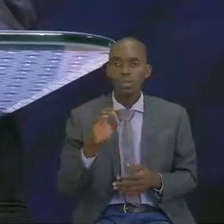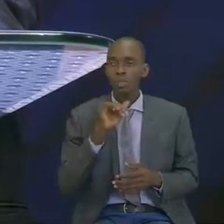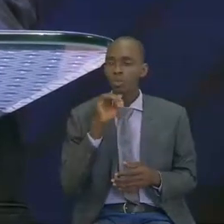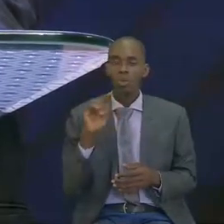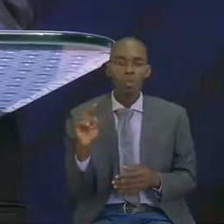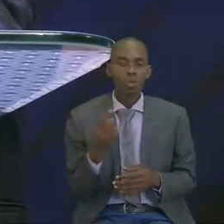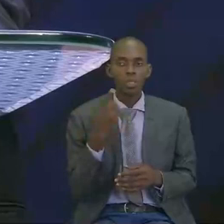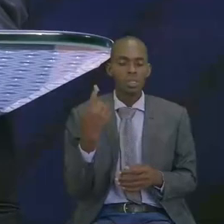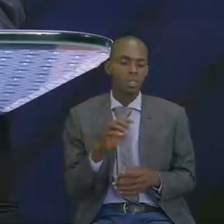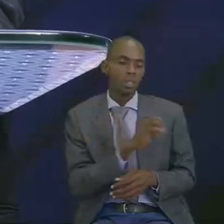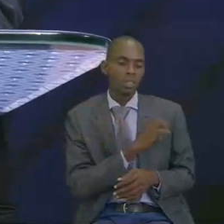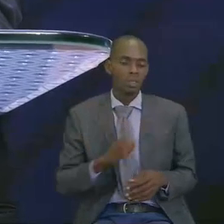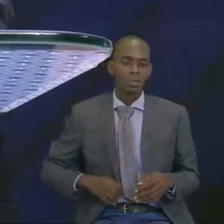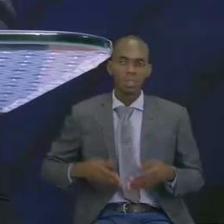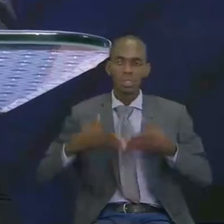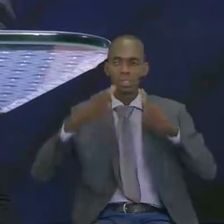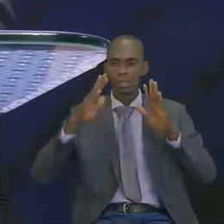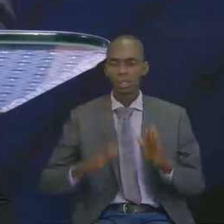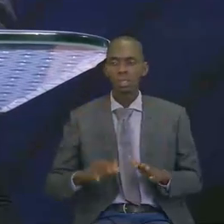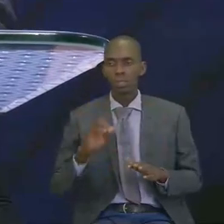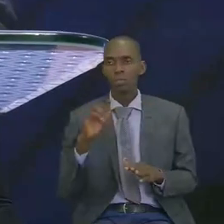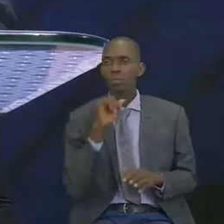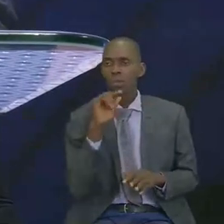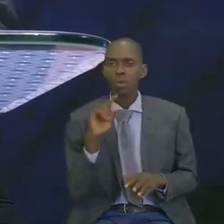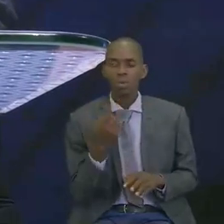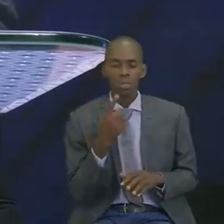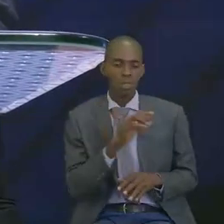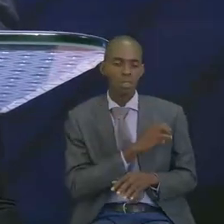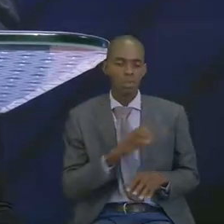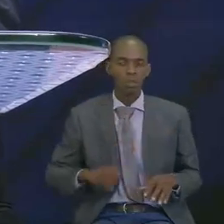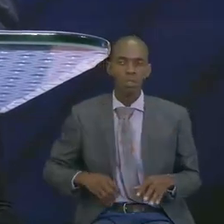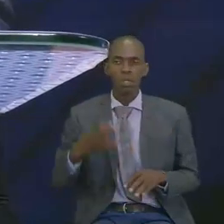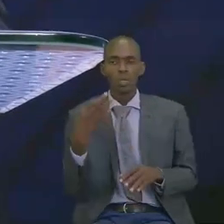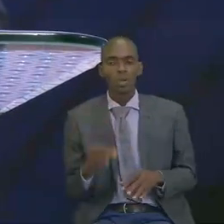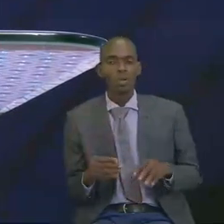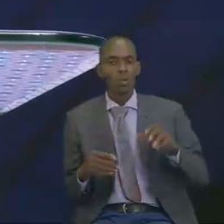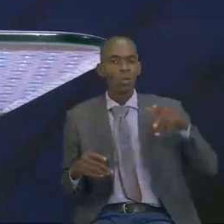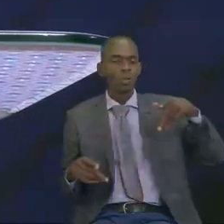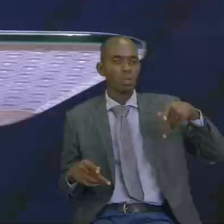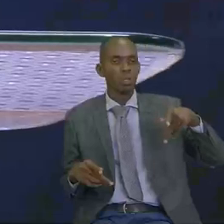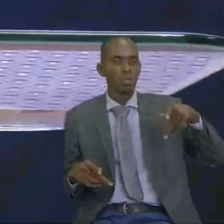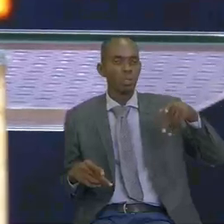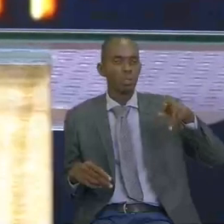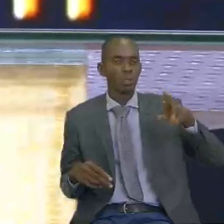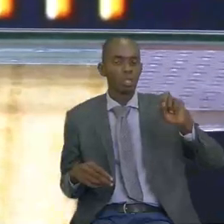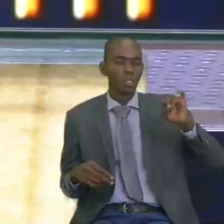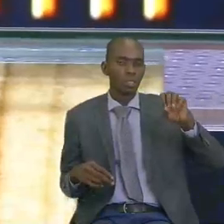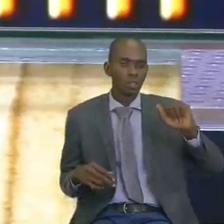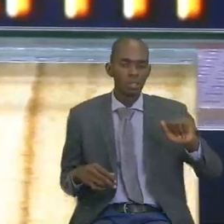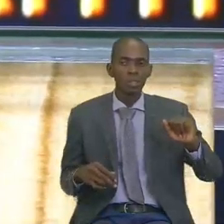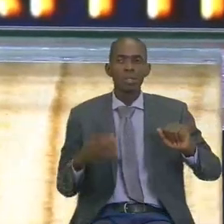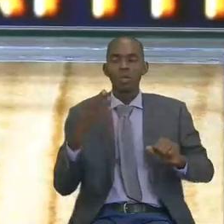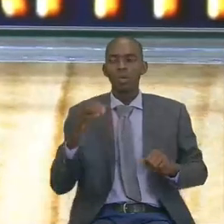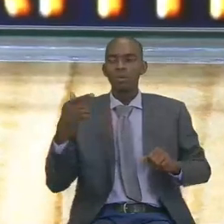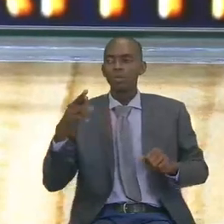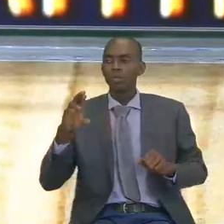non seulement les empereurs, mais de Perse du royaume grec, mais tous les